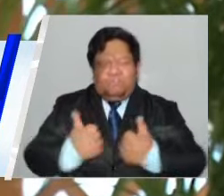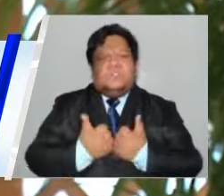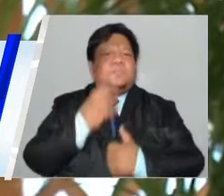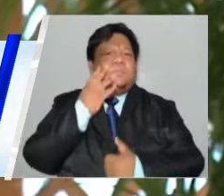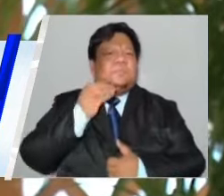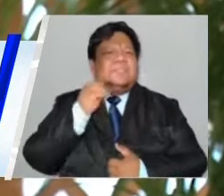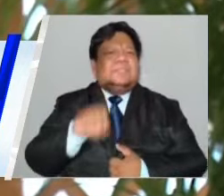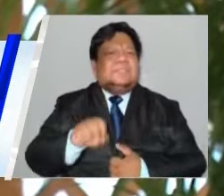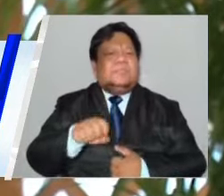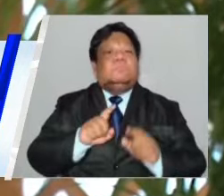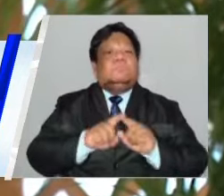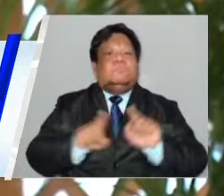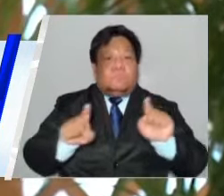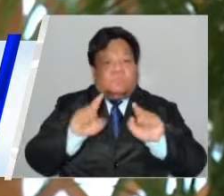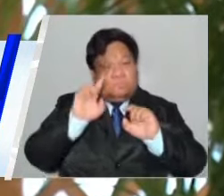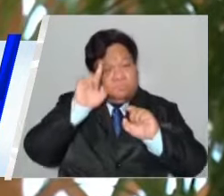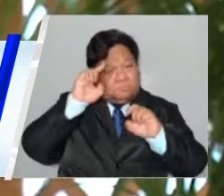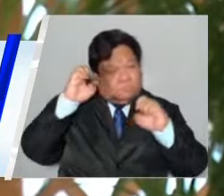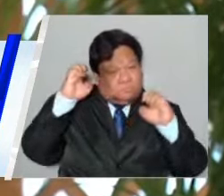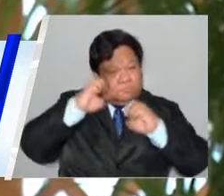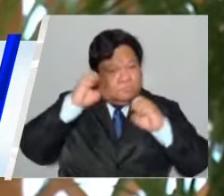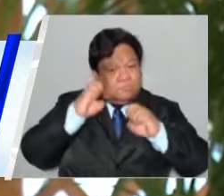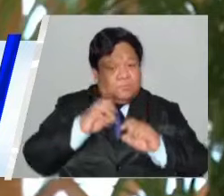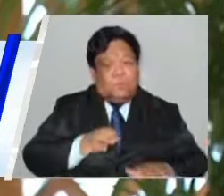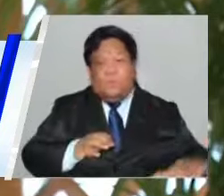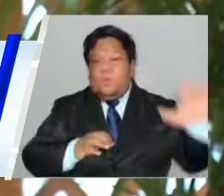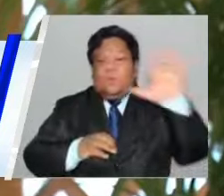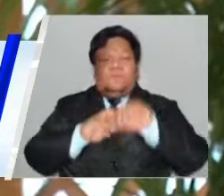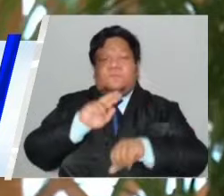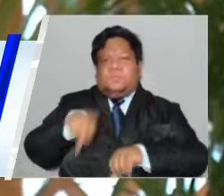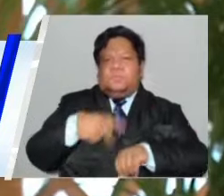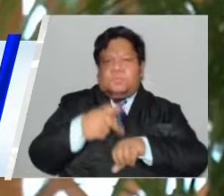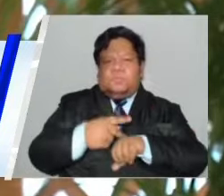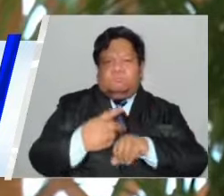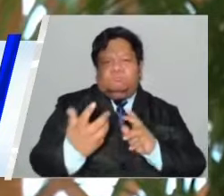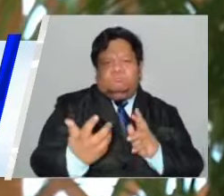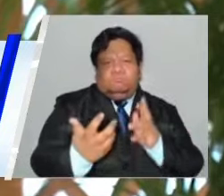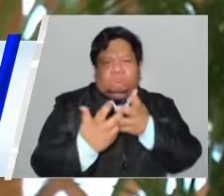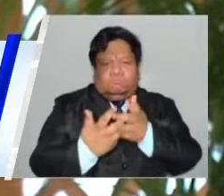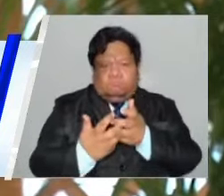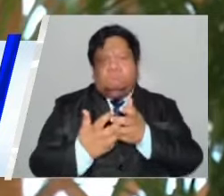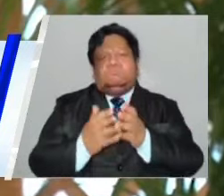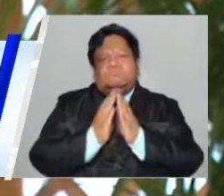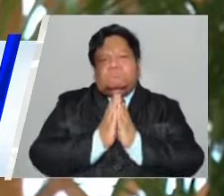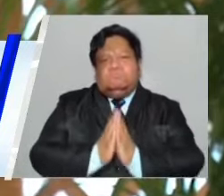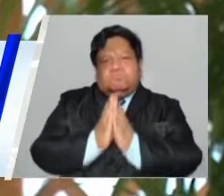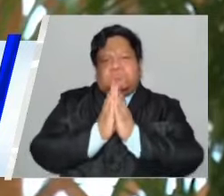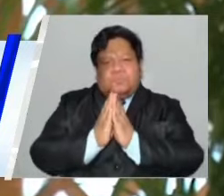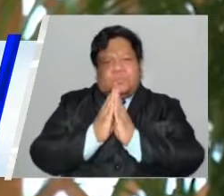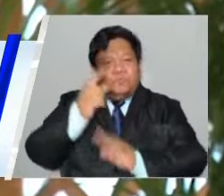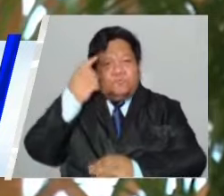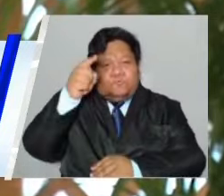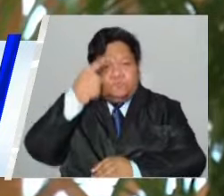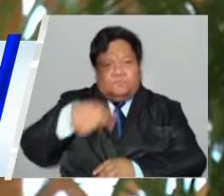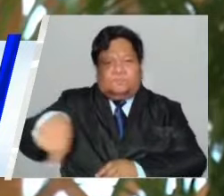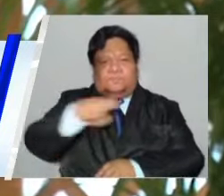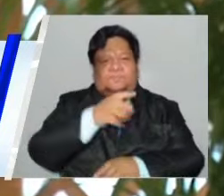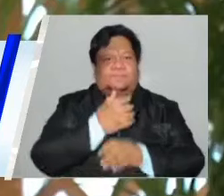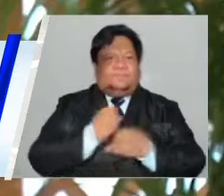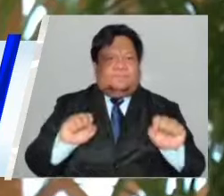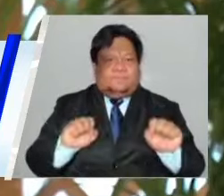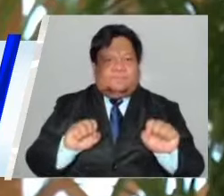ang buong bansa ay kasama ninyo, nagdadasal para sa inyong kaligtasan, sumusuporta sa